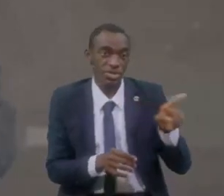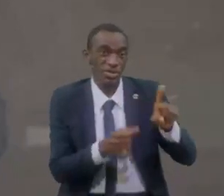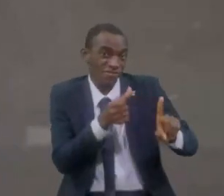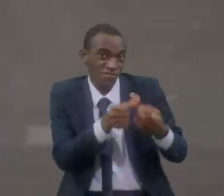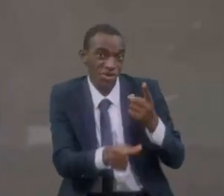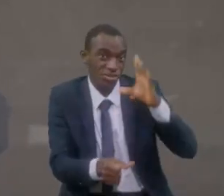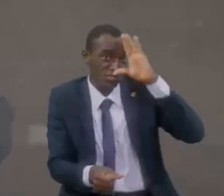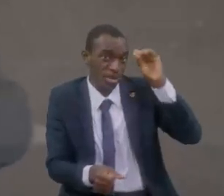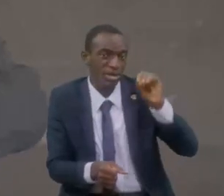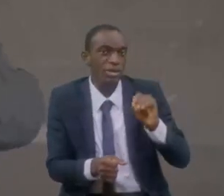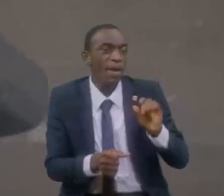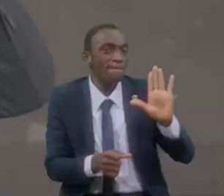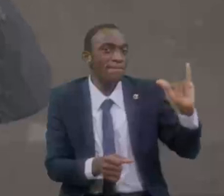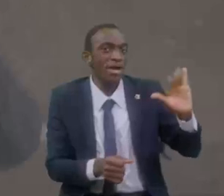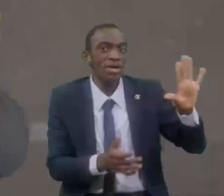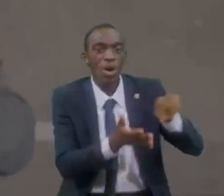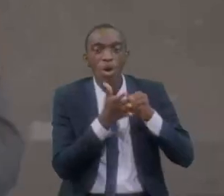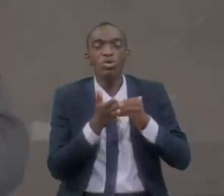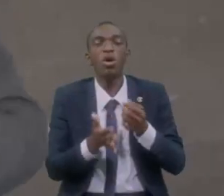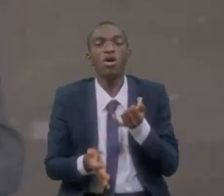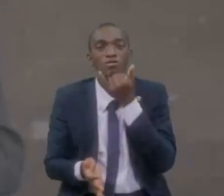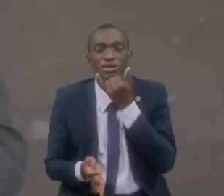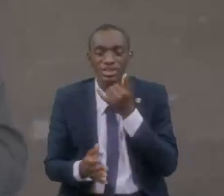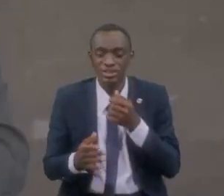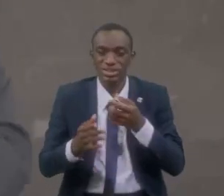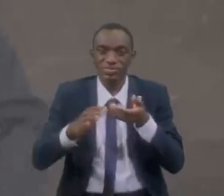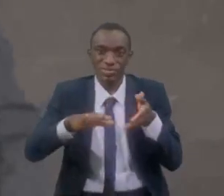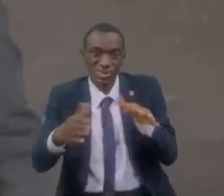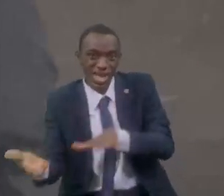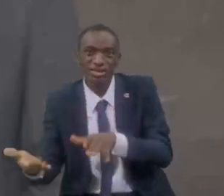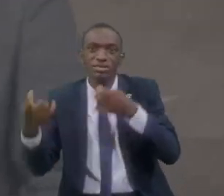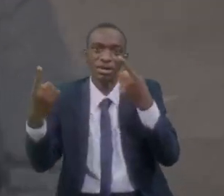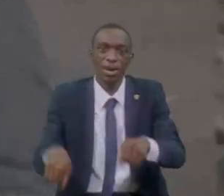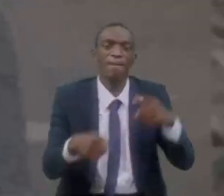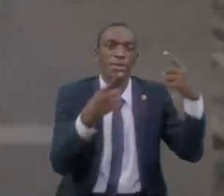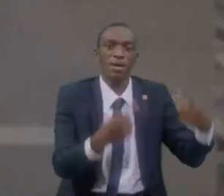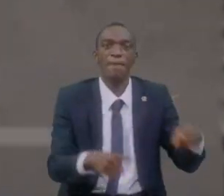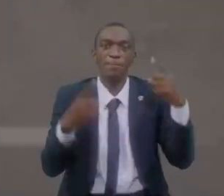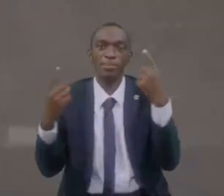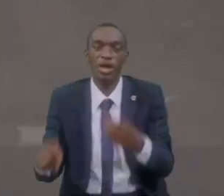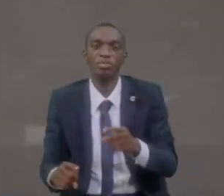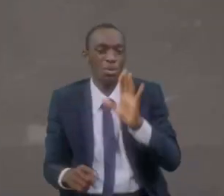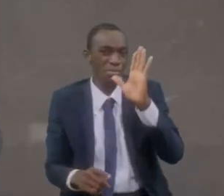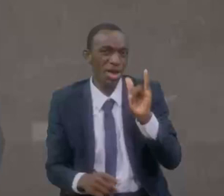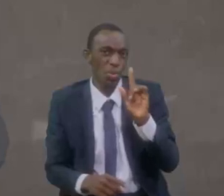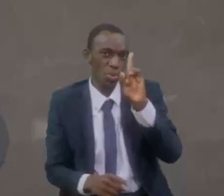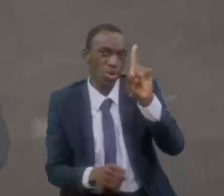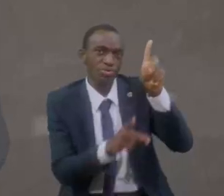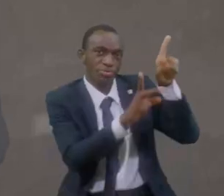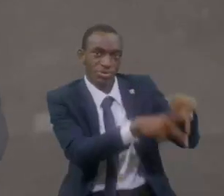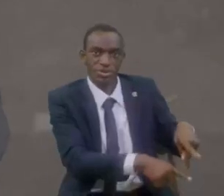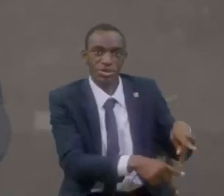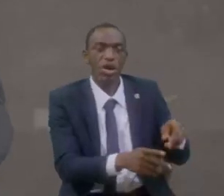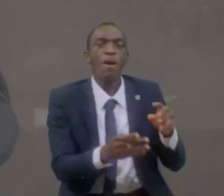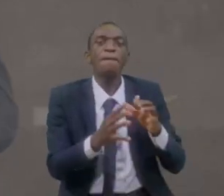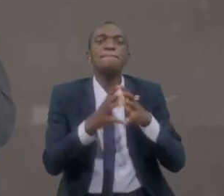seul, la mort a régné, par lui seul, à plus forte raison, ceux